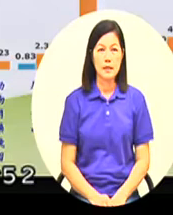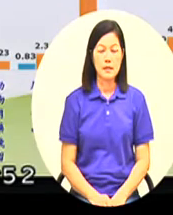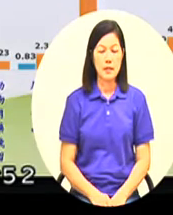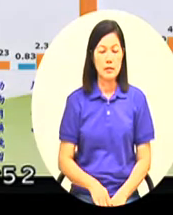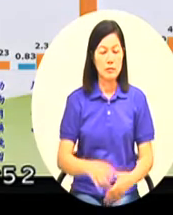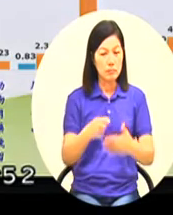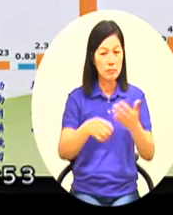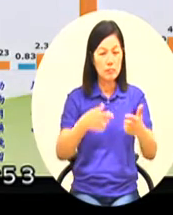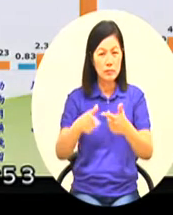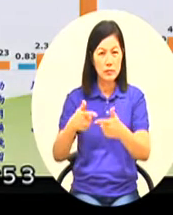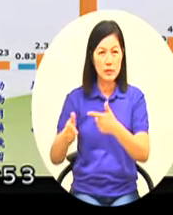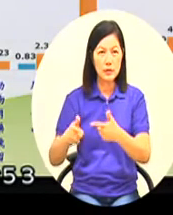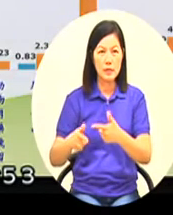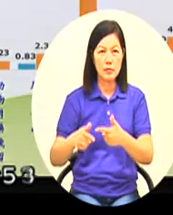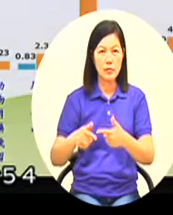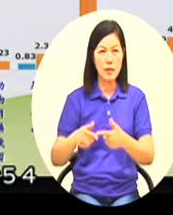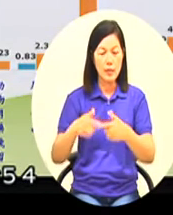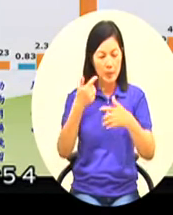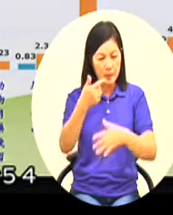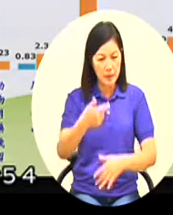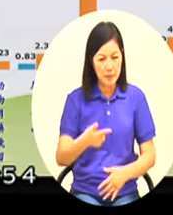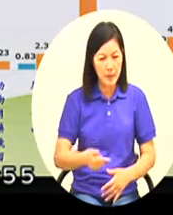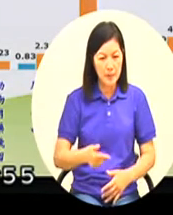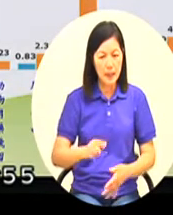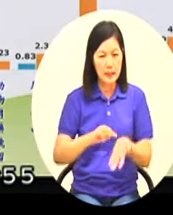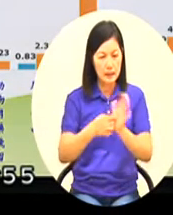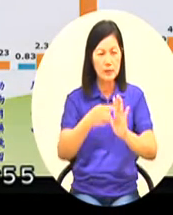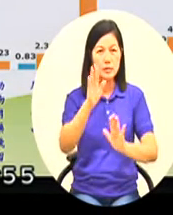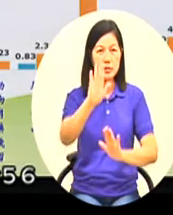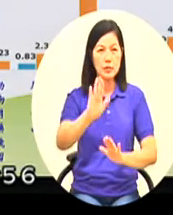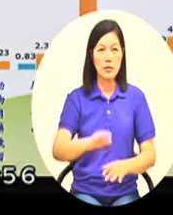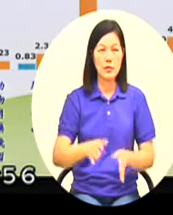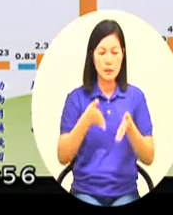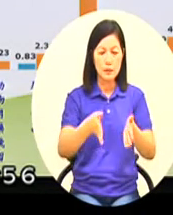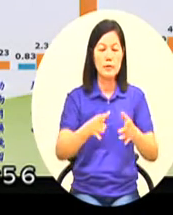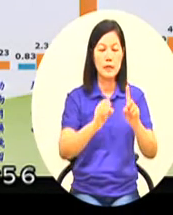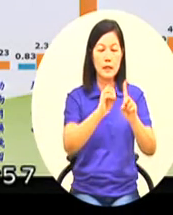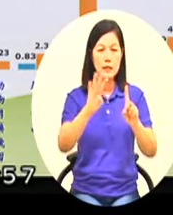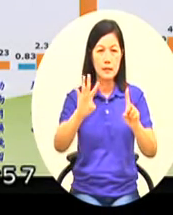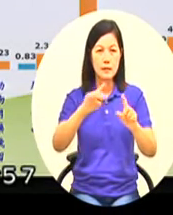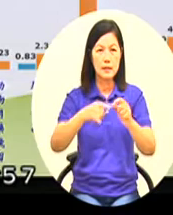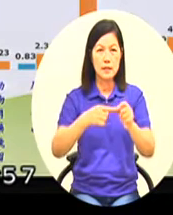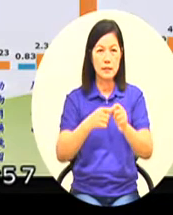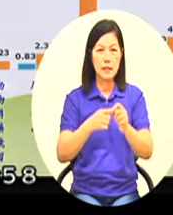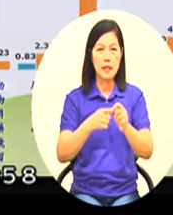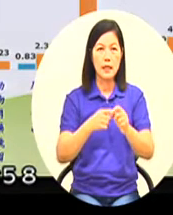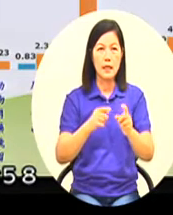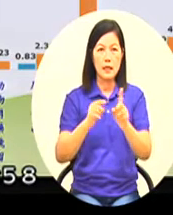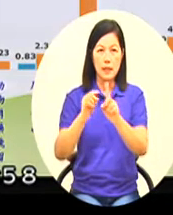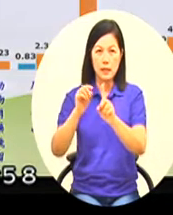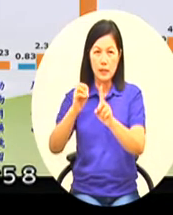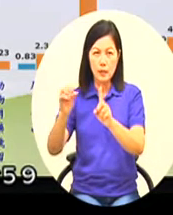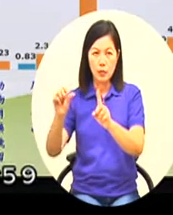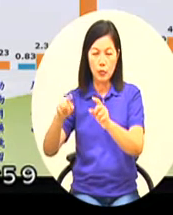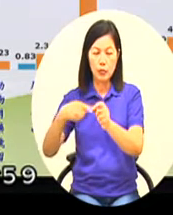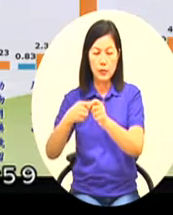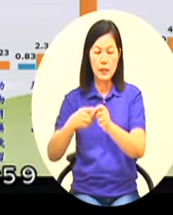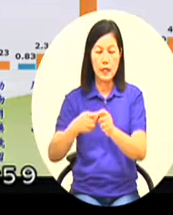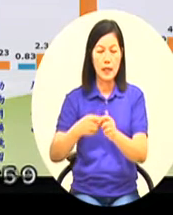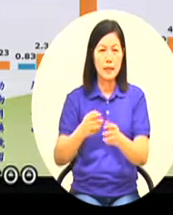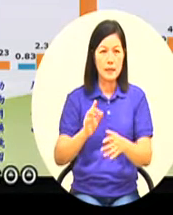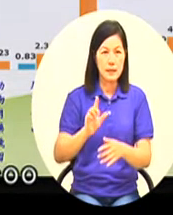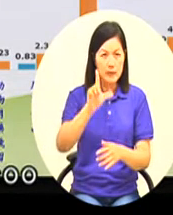件陆陆续续的样貌一直出现，所以有特别针对104年到105年上半年的一个监测结果，那我们